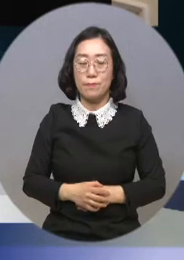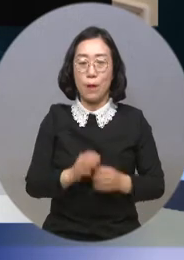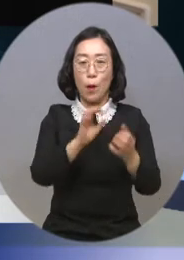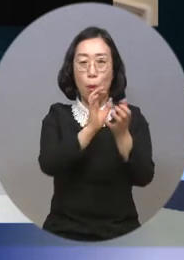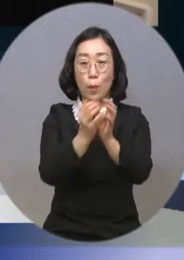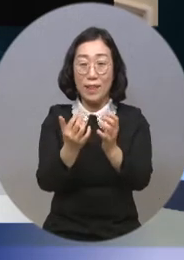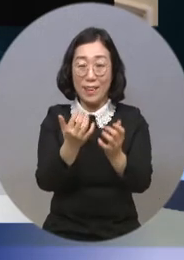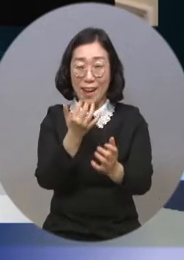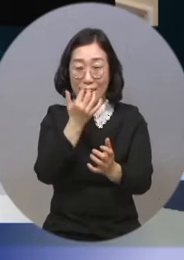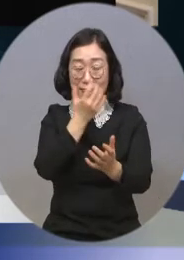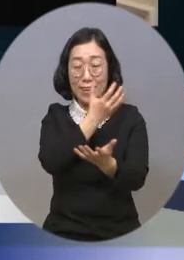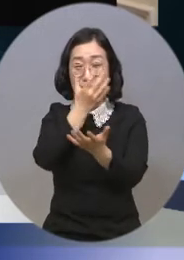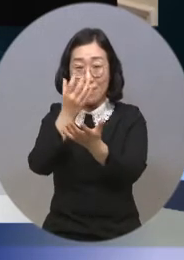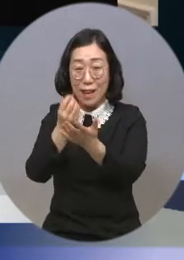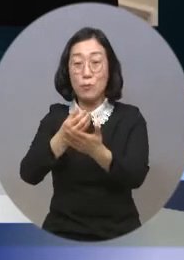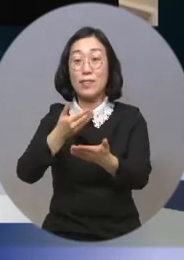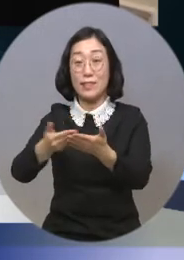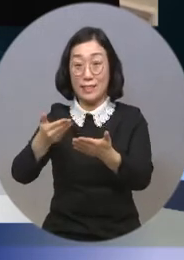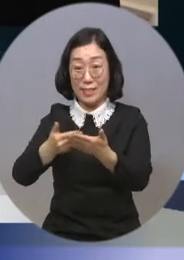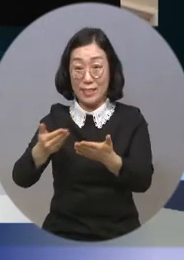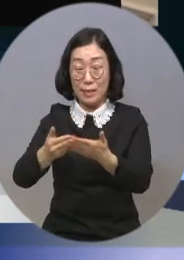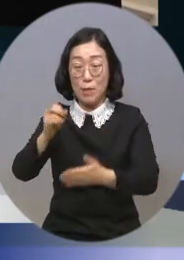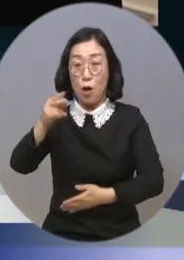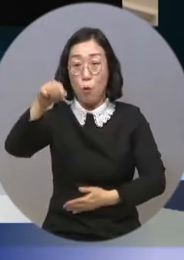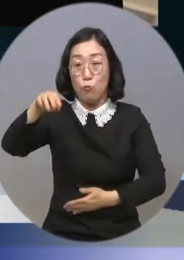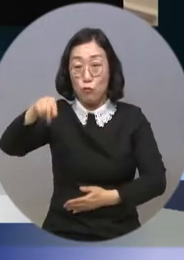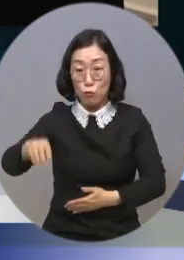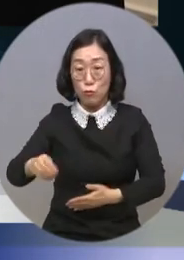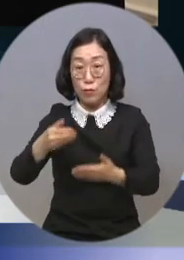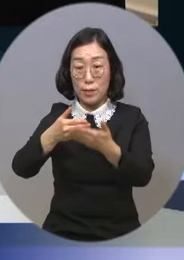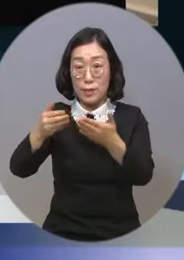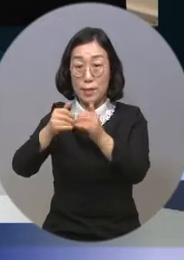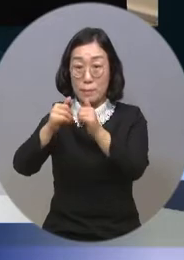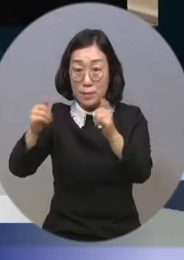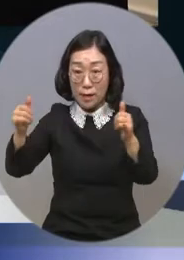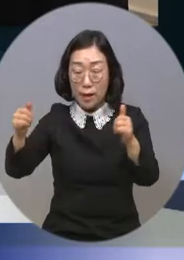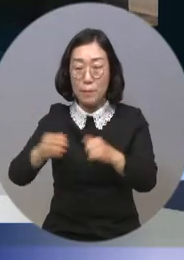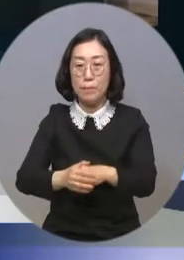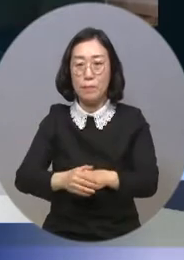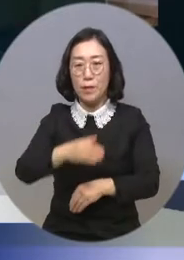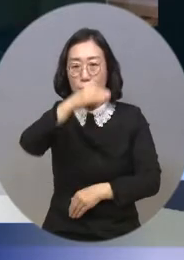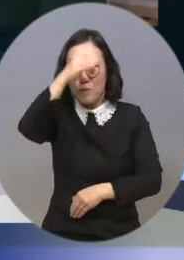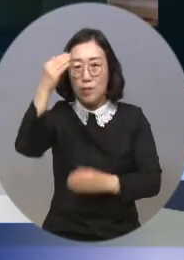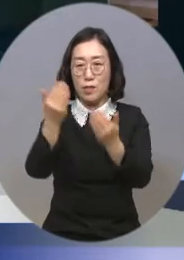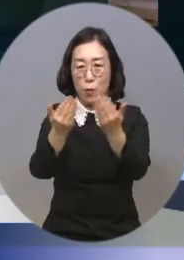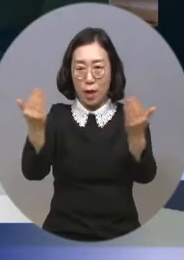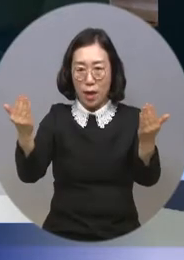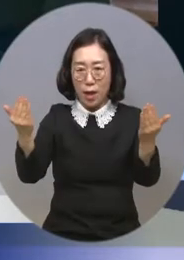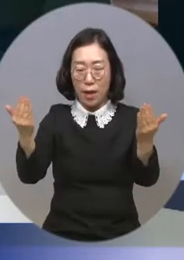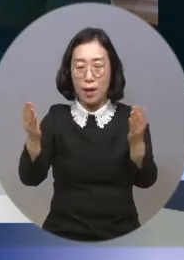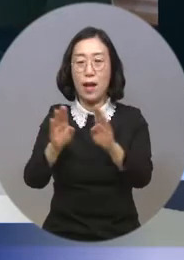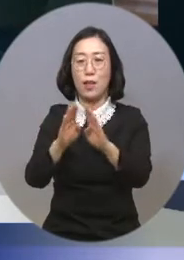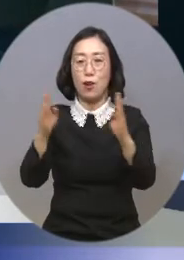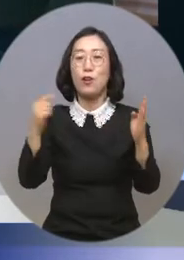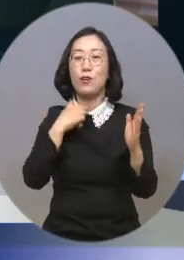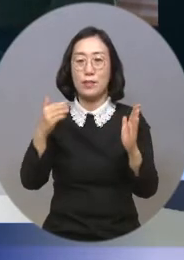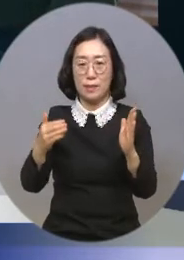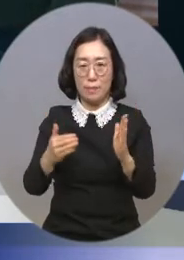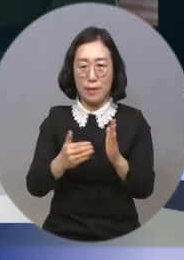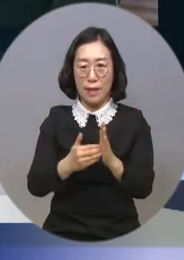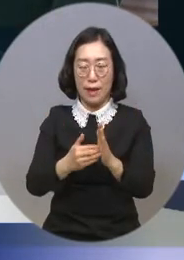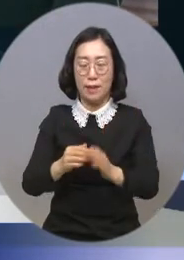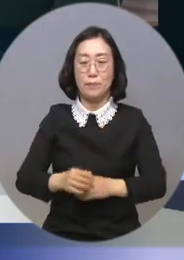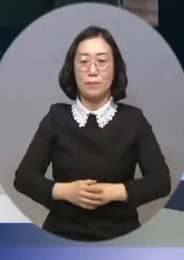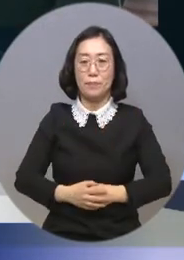꽃향기를 화포 가득 담은 여무웅 작가의 개인전이 전남 순천에서 열리고 있습니다. 그 작품들을 이소영